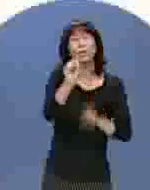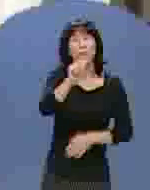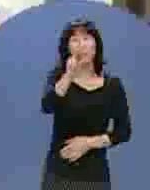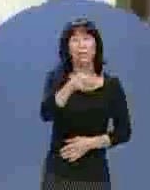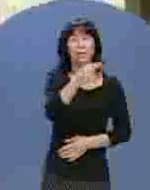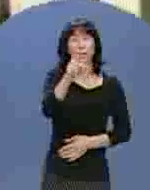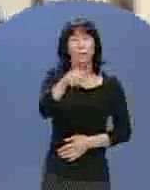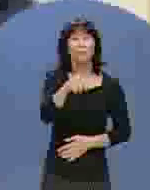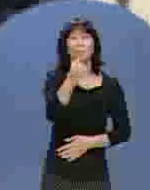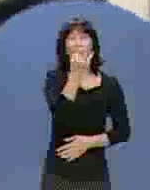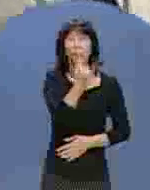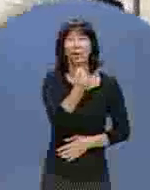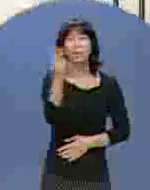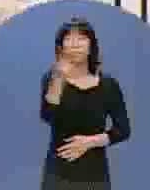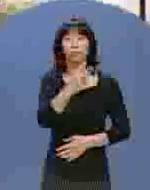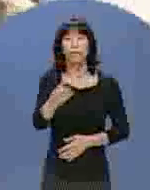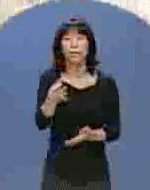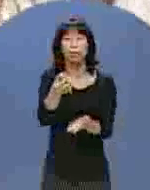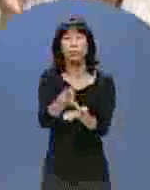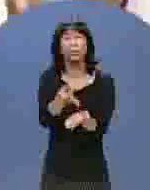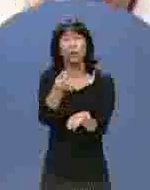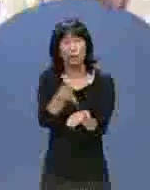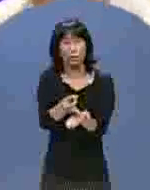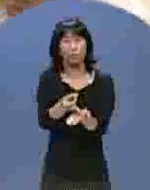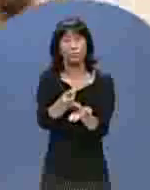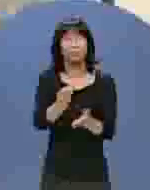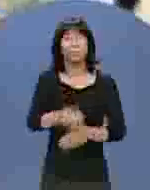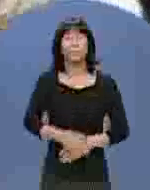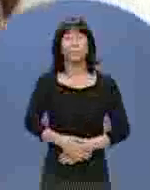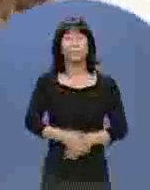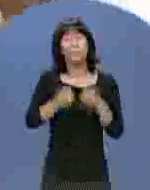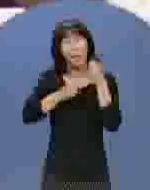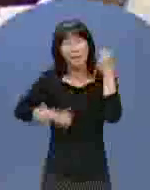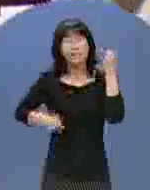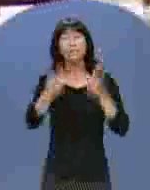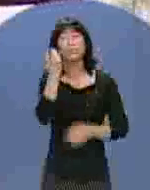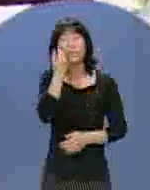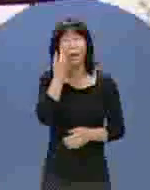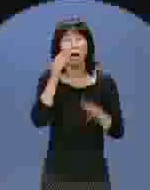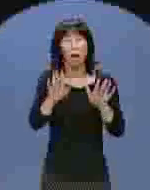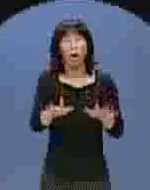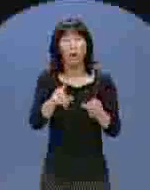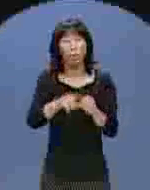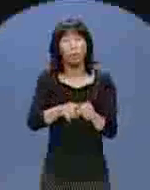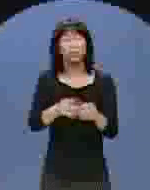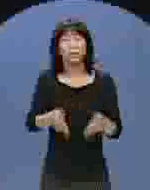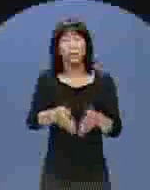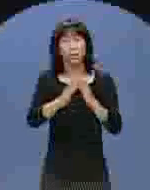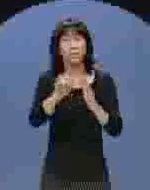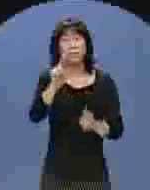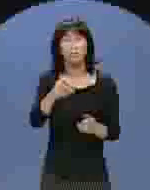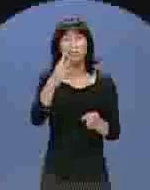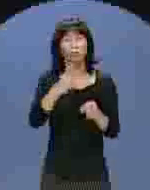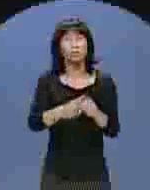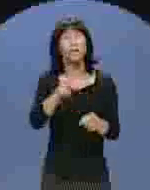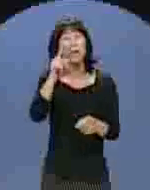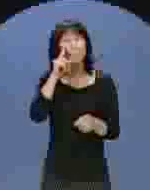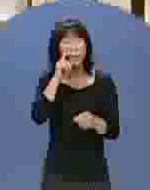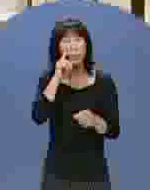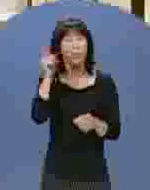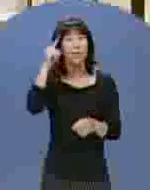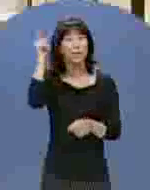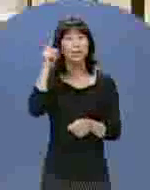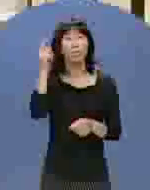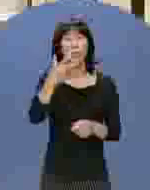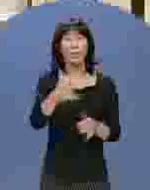ンの物語です。演じるのは今年で結成12年目を迎える生駒市民劇